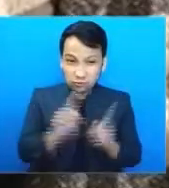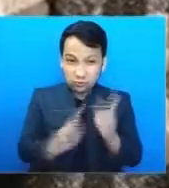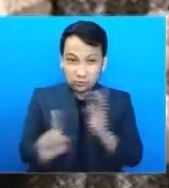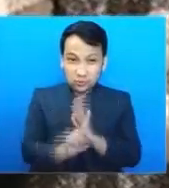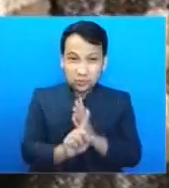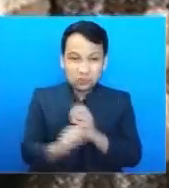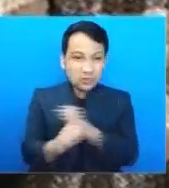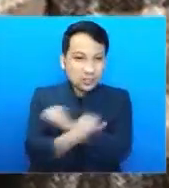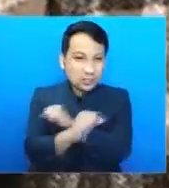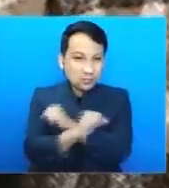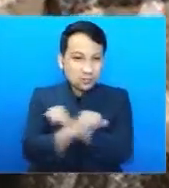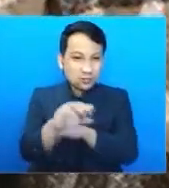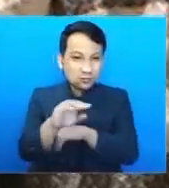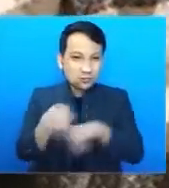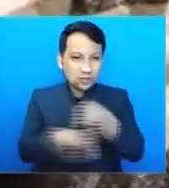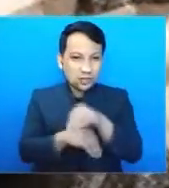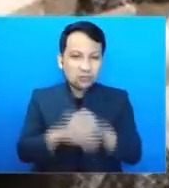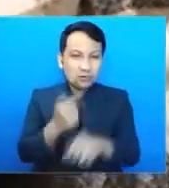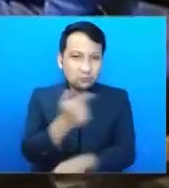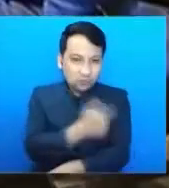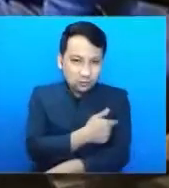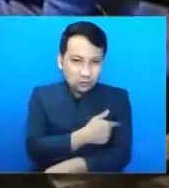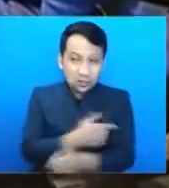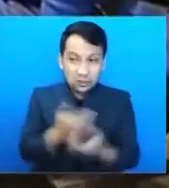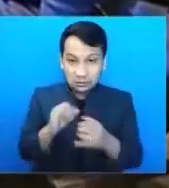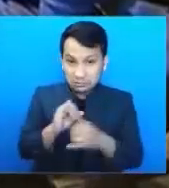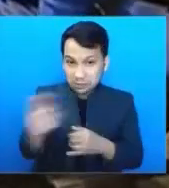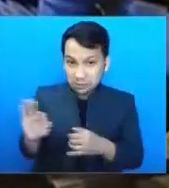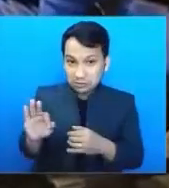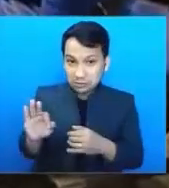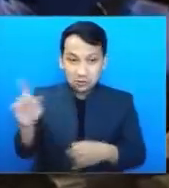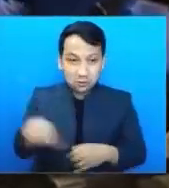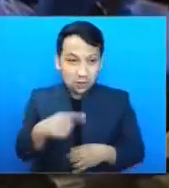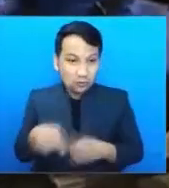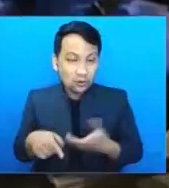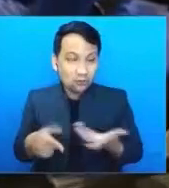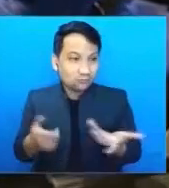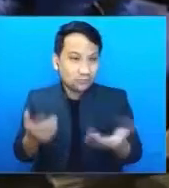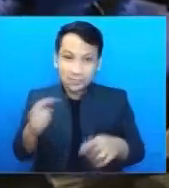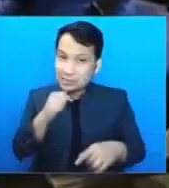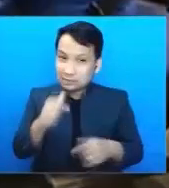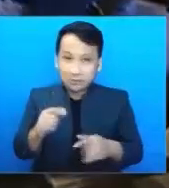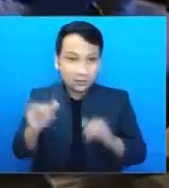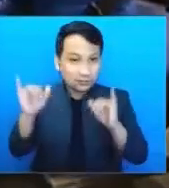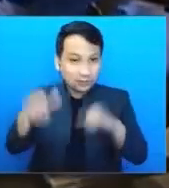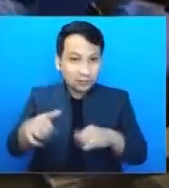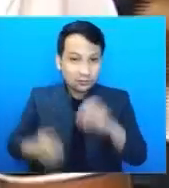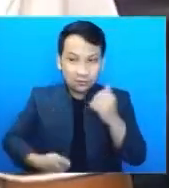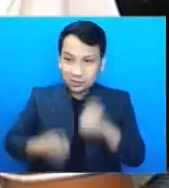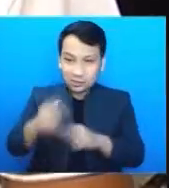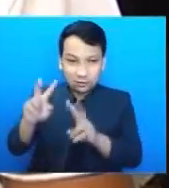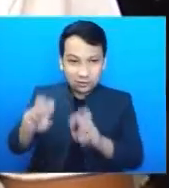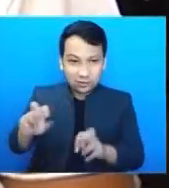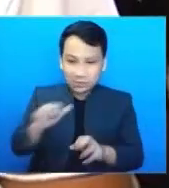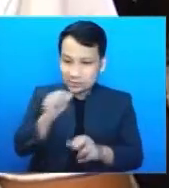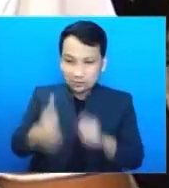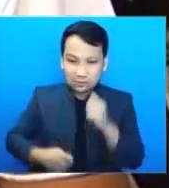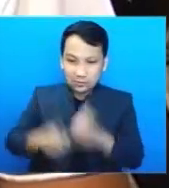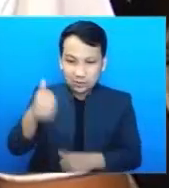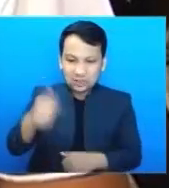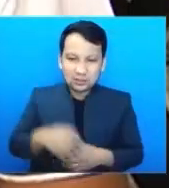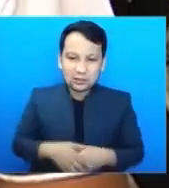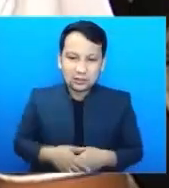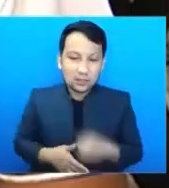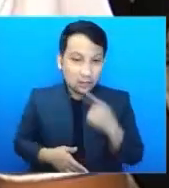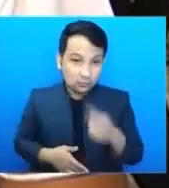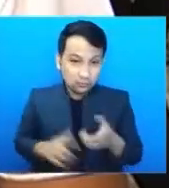list. Matuturukan sila sakaling may mag-cancel o na-defer dahil hindi pumasa sa screening. Just in case hindi dumating